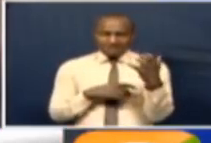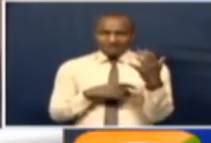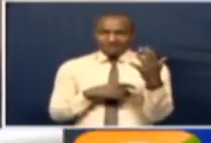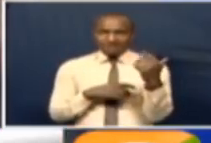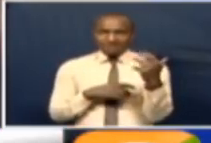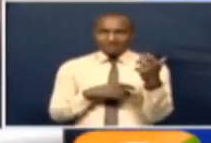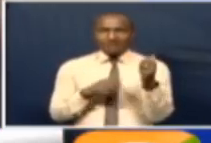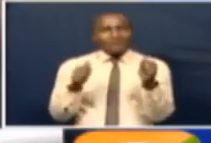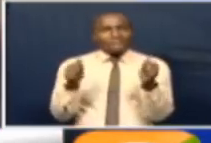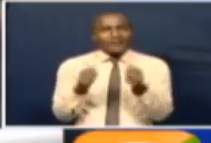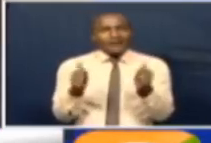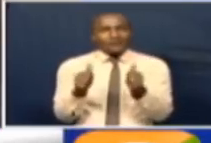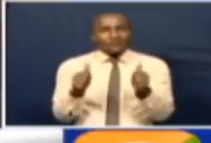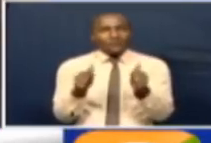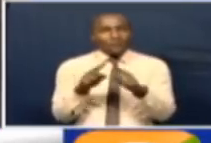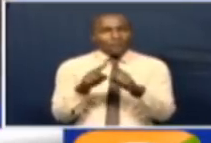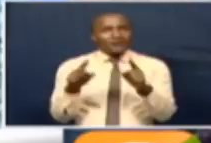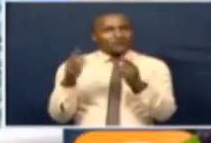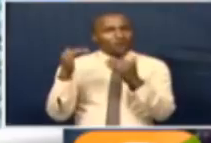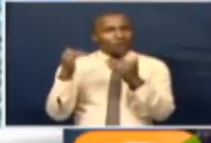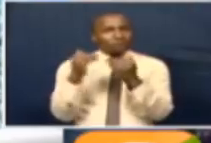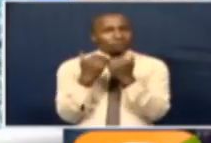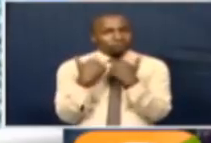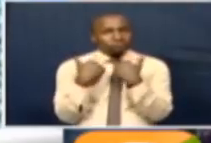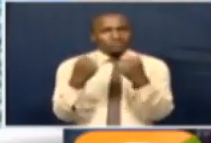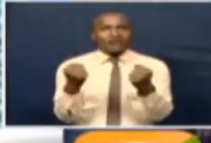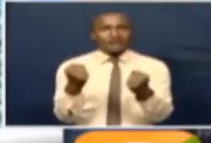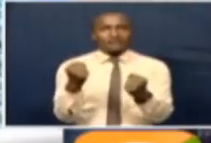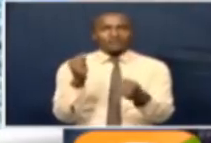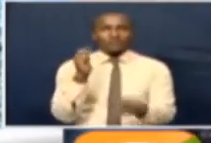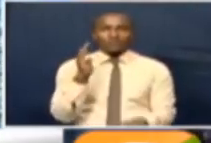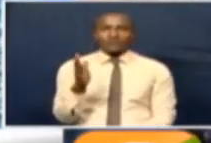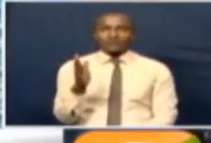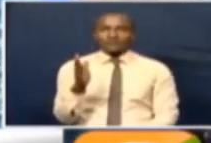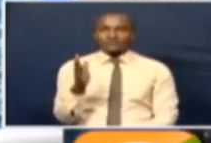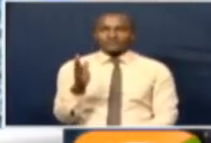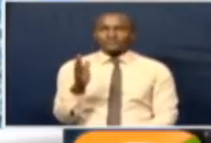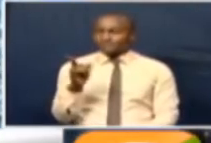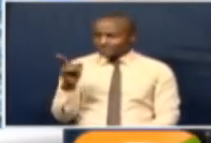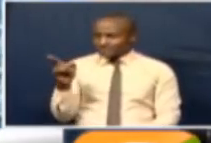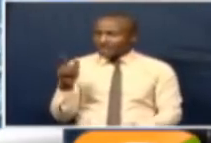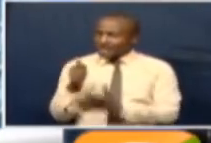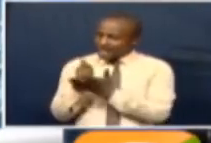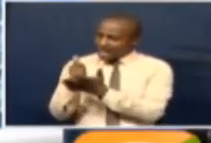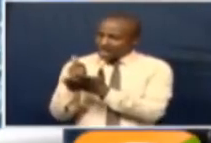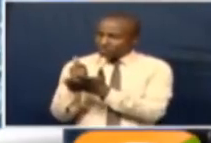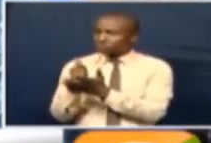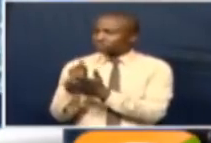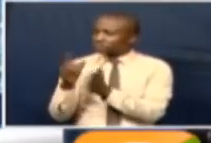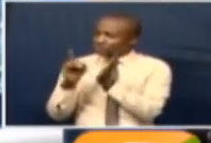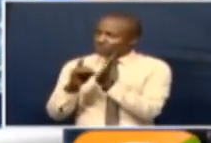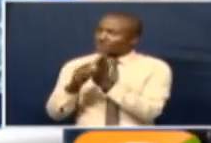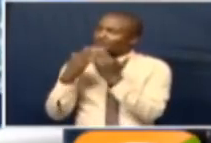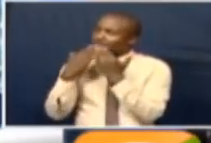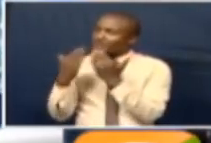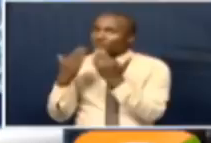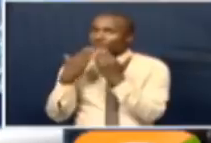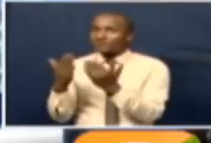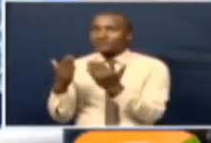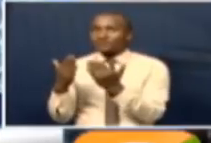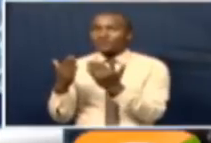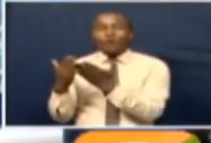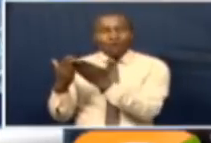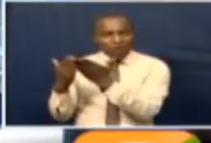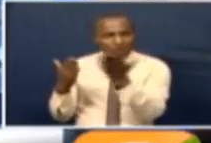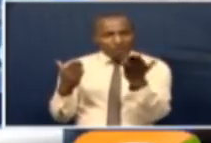ana matumaini ya kupona kabisa. Nashukuru madokta walionihudumia. Nashukuru watu wote waliotoa